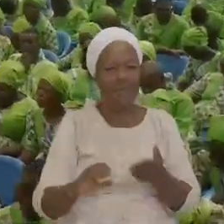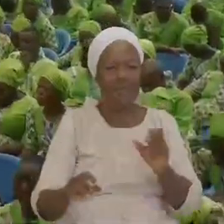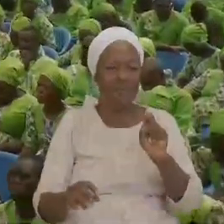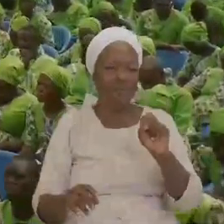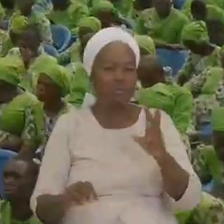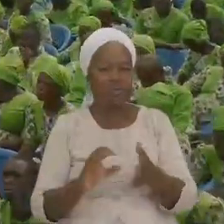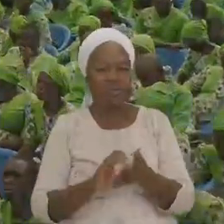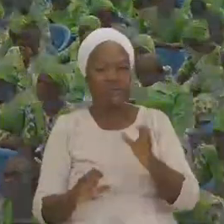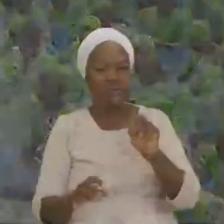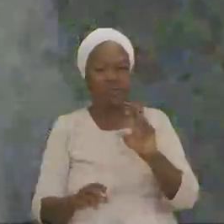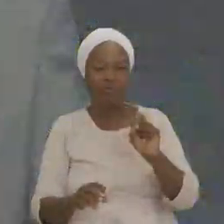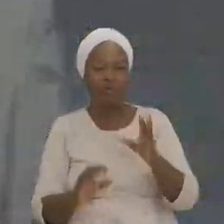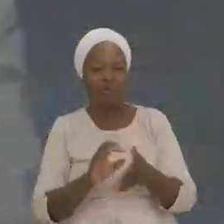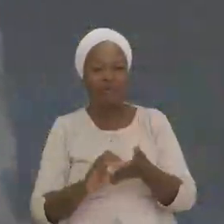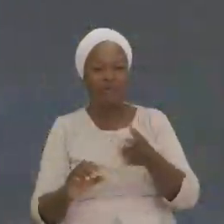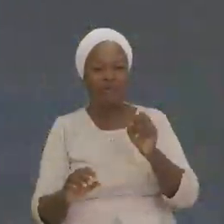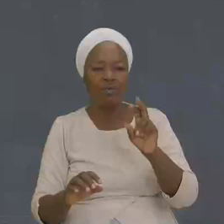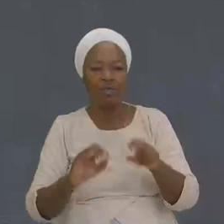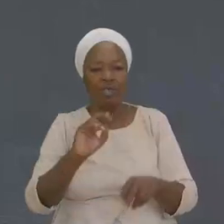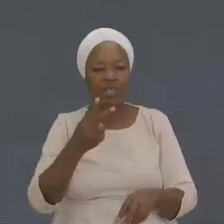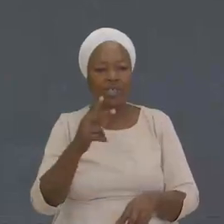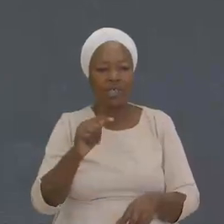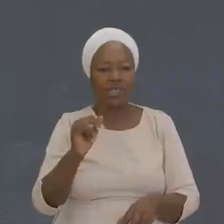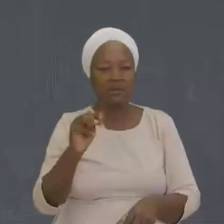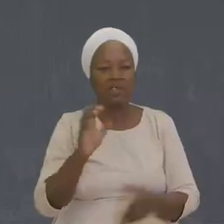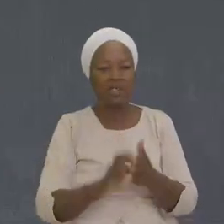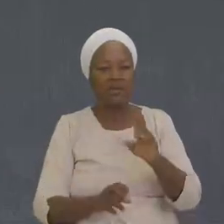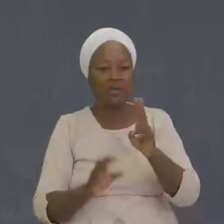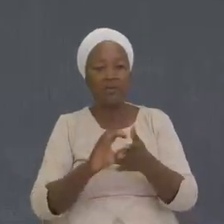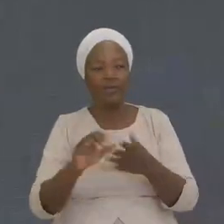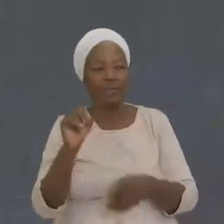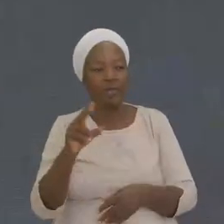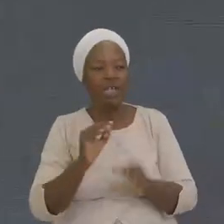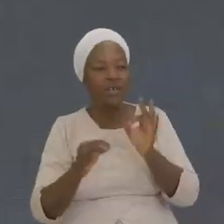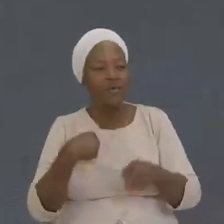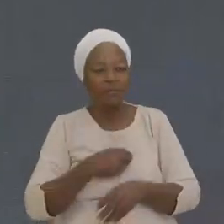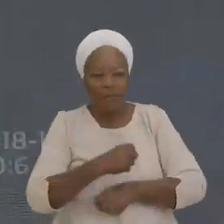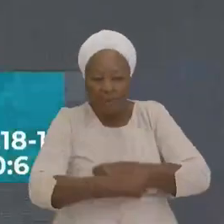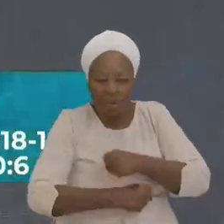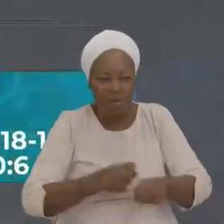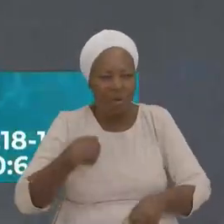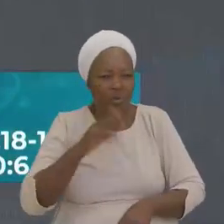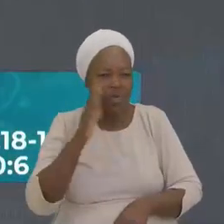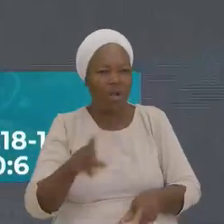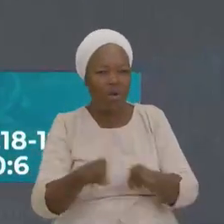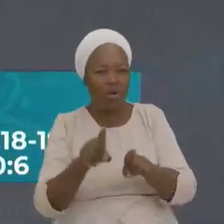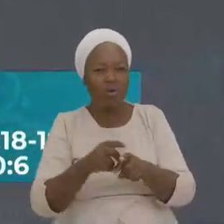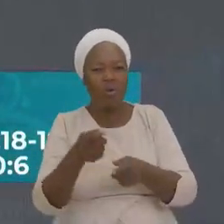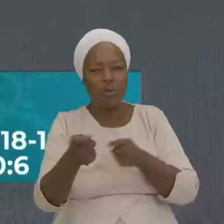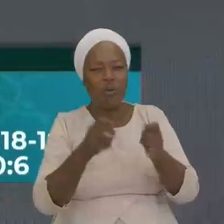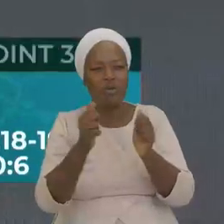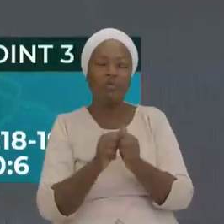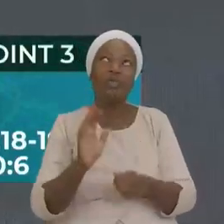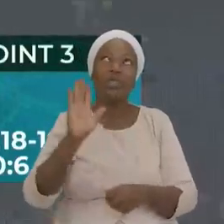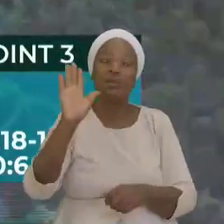lui. Voyez le verset 12. Verset 12. Si nous persévérons,